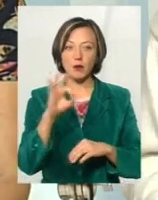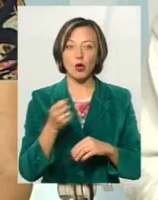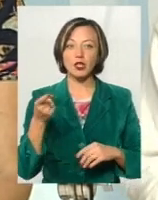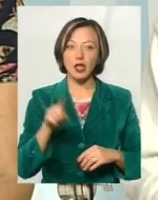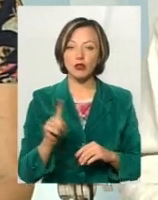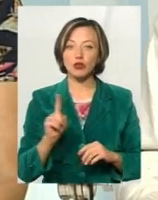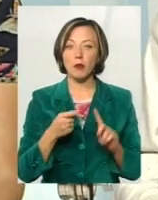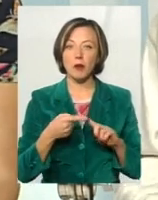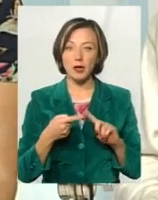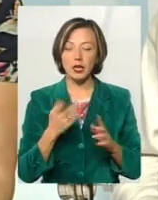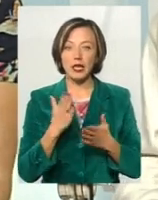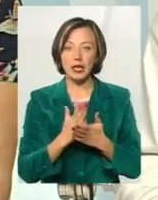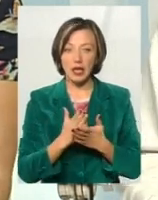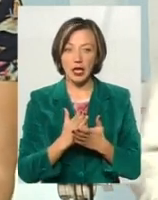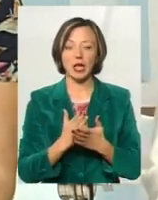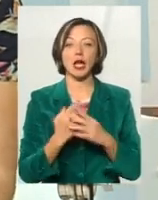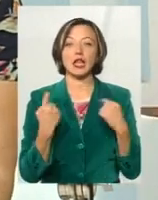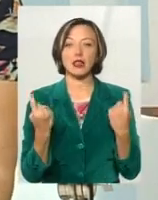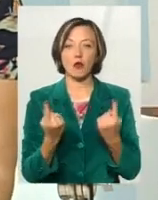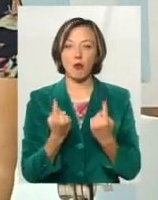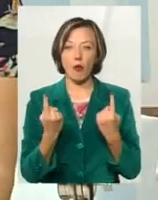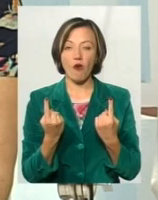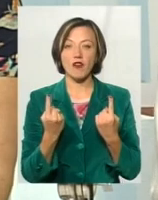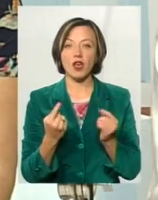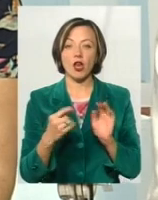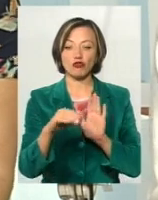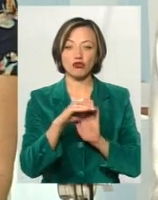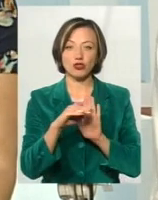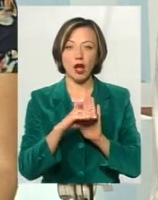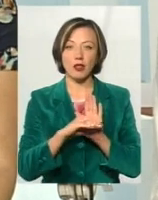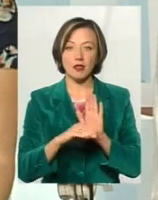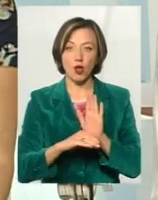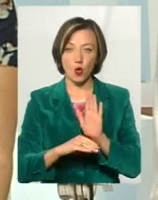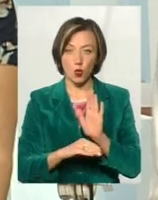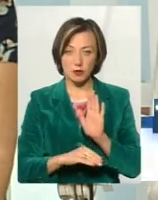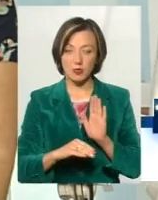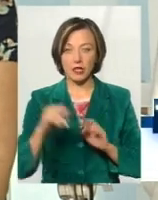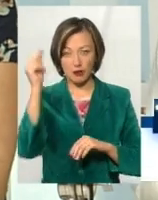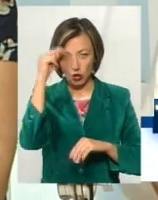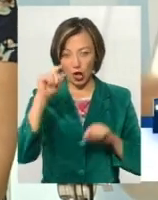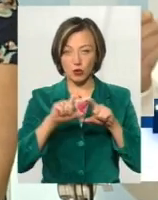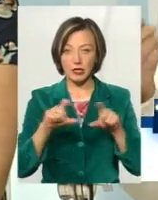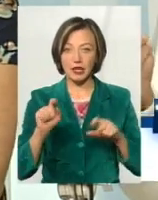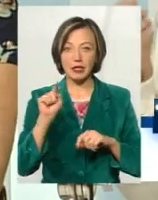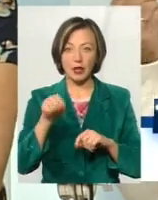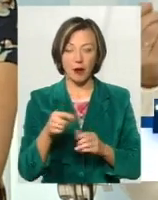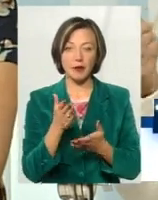що, по-перше, є типовий штатний розпис навчального закладу. От. Там